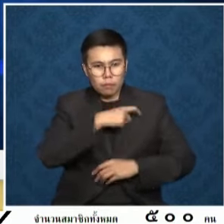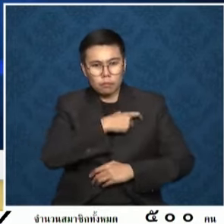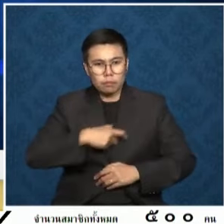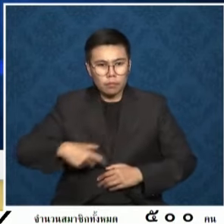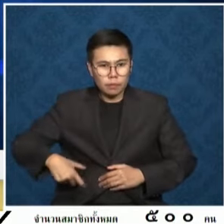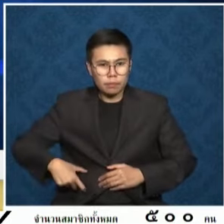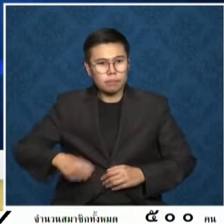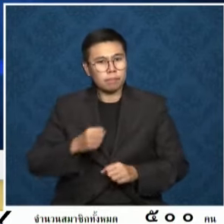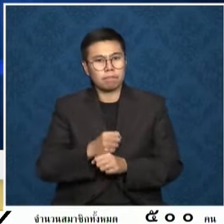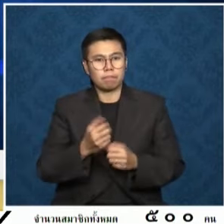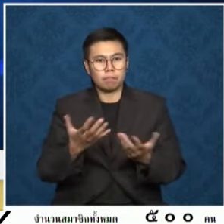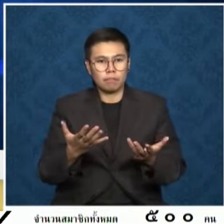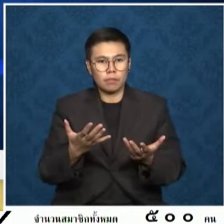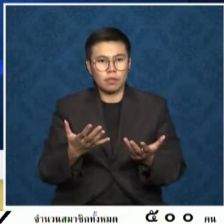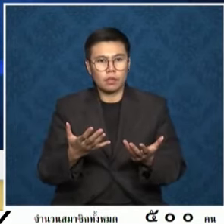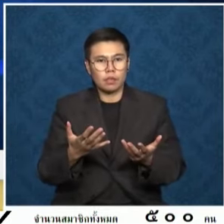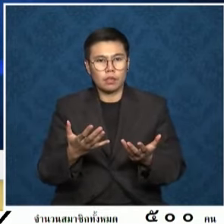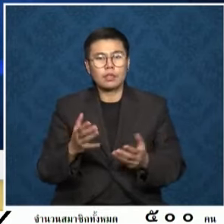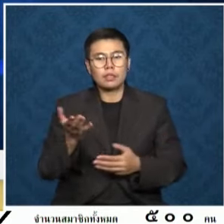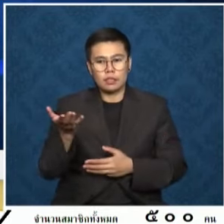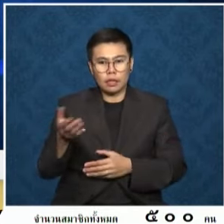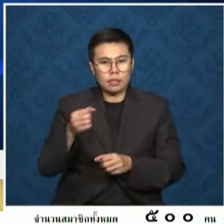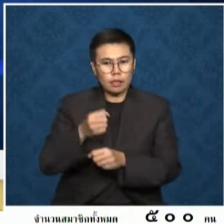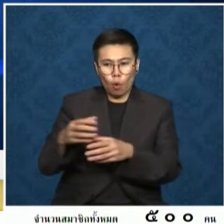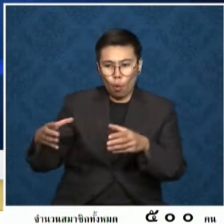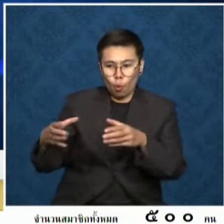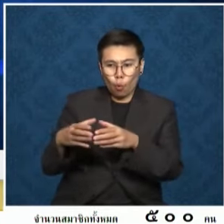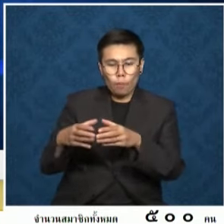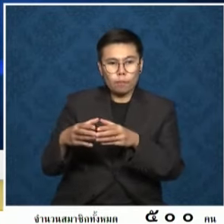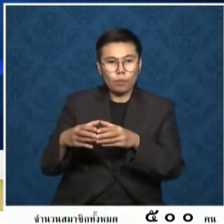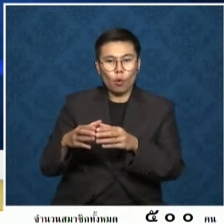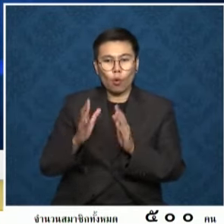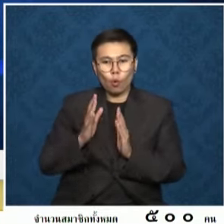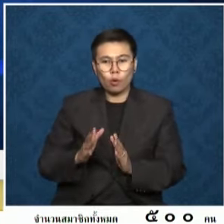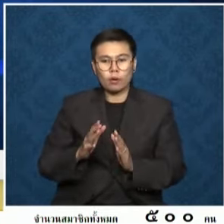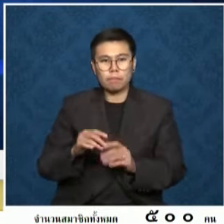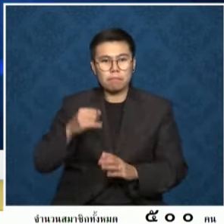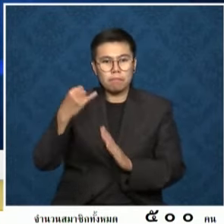ายเนี่ยผีที่ท่านสร้างขึ้นมามันมาจากพวกท่านเอง